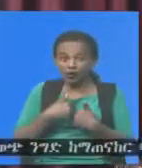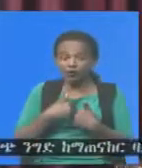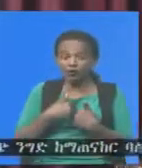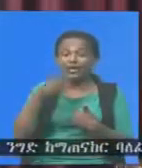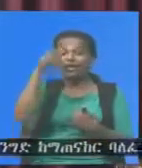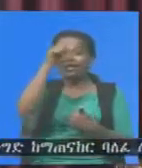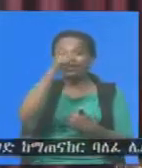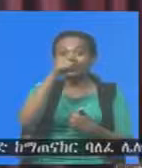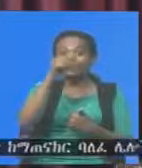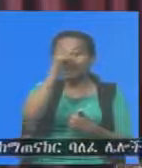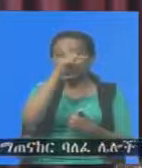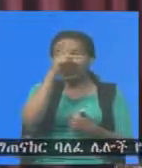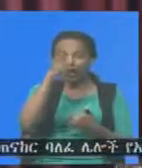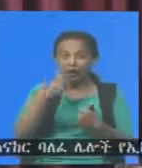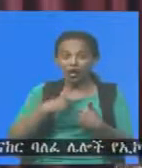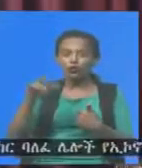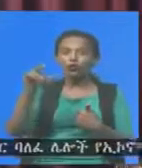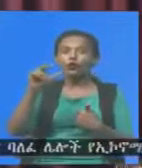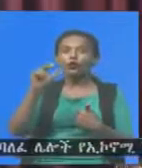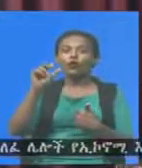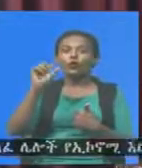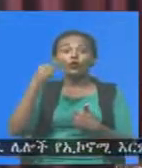ኬንያ ያለው ኦሮሞ ቦረናና